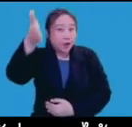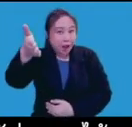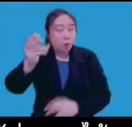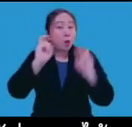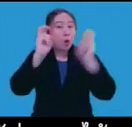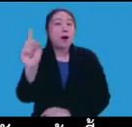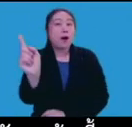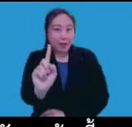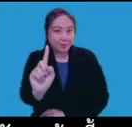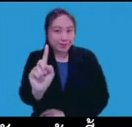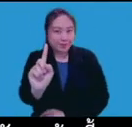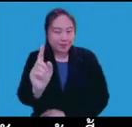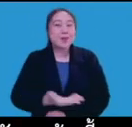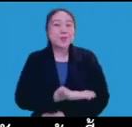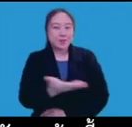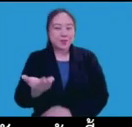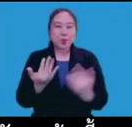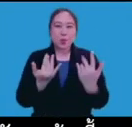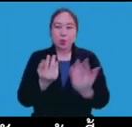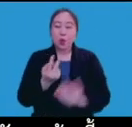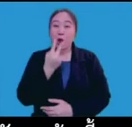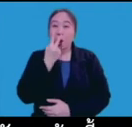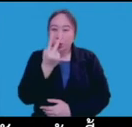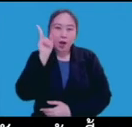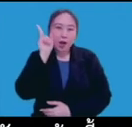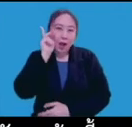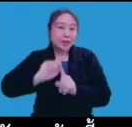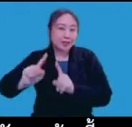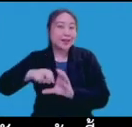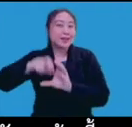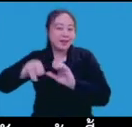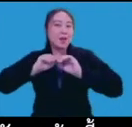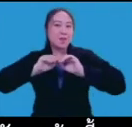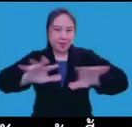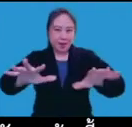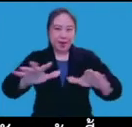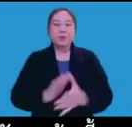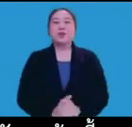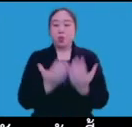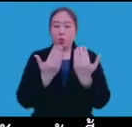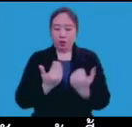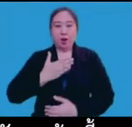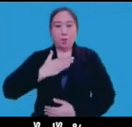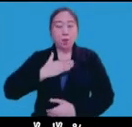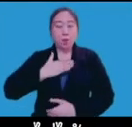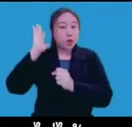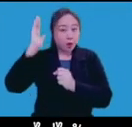จะเป็นชื่ออะไรนั้นก็ขอให้ทุกท่านติดตามรับฟังข่าวสารจากทาง Nextech อย่างต่อเนื่องนะครับวันนี้ผ